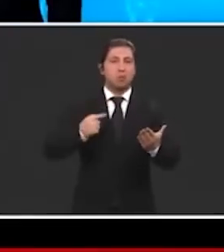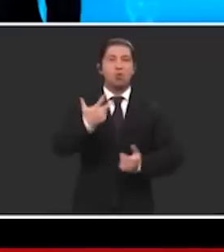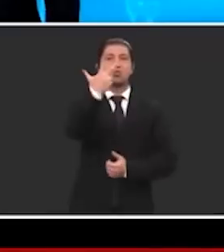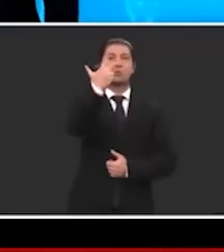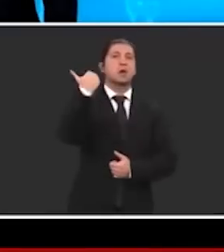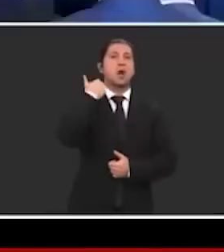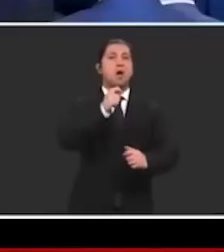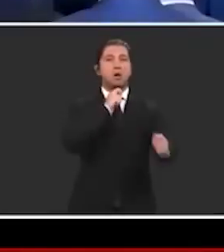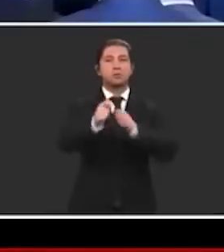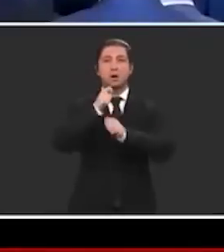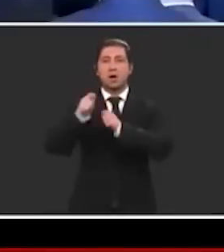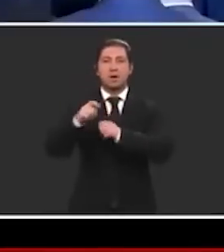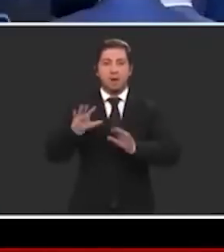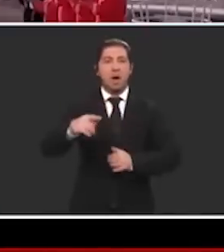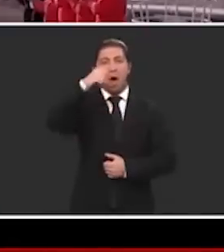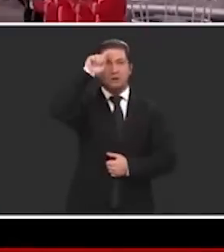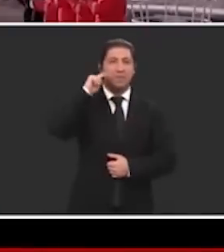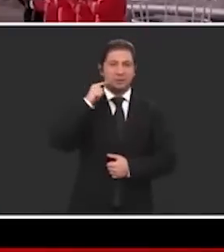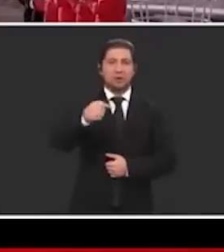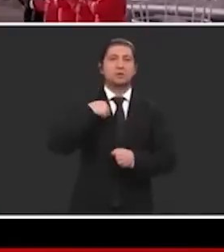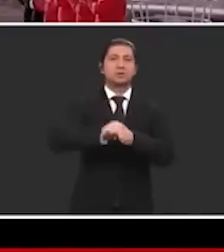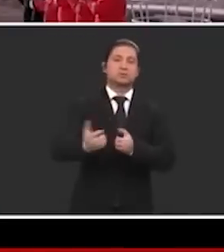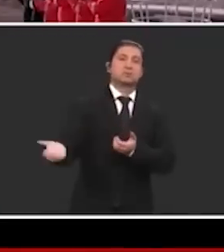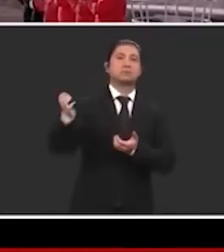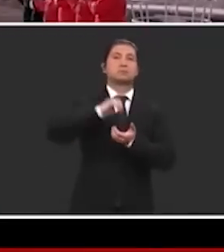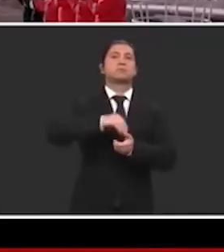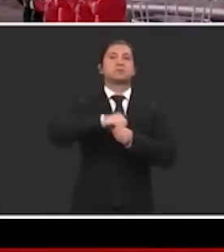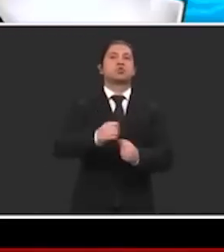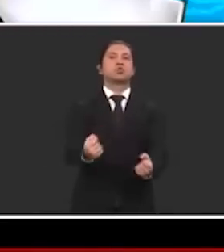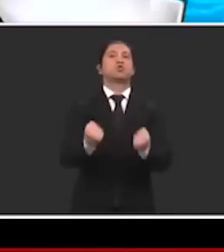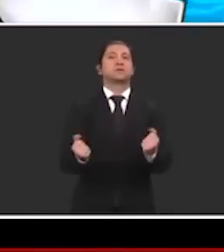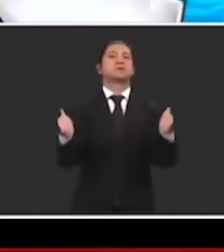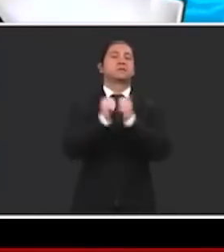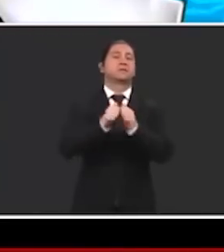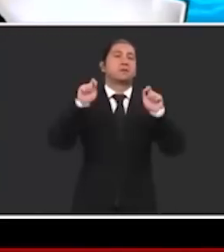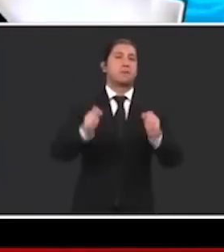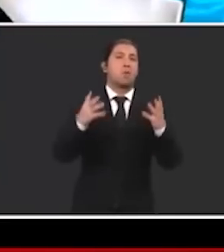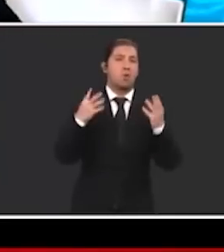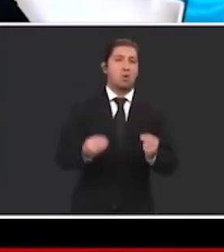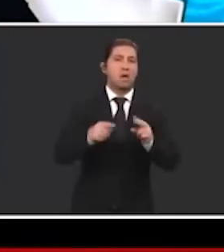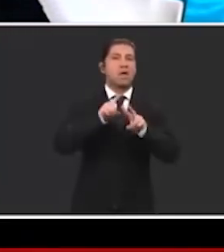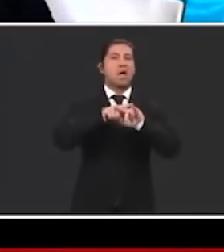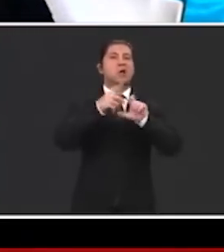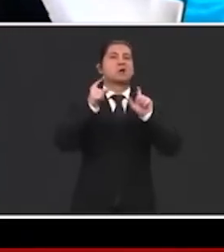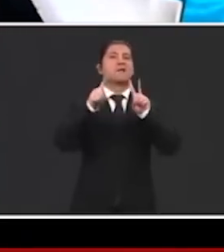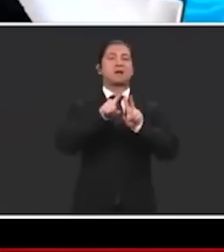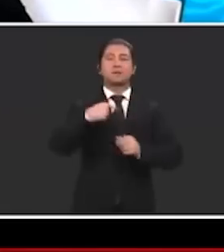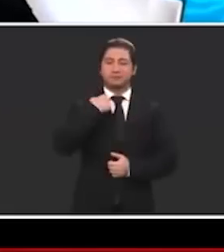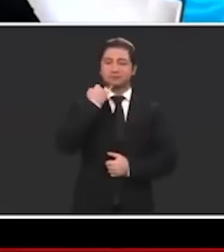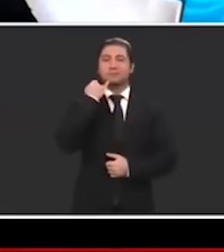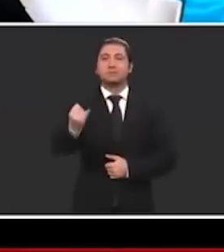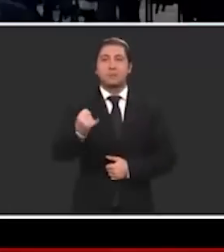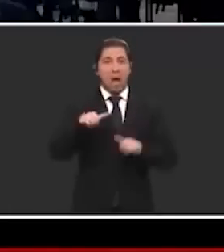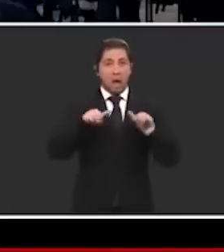yeni anlaşmayla Azerbaycan'la işbirliğimizi güçlendirdik. Nahçıvan ziyaretimiz